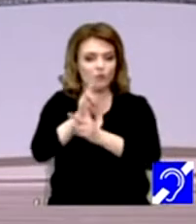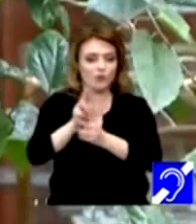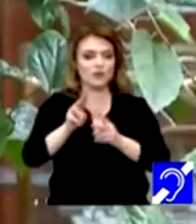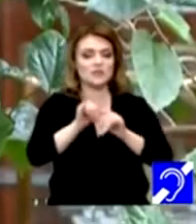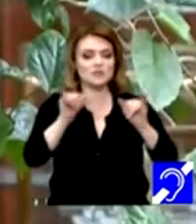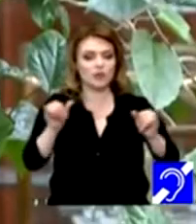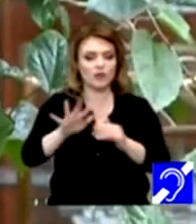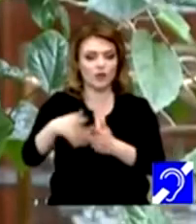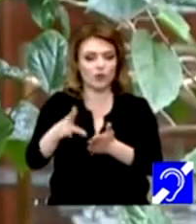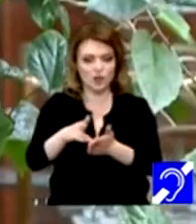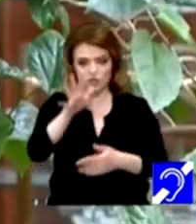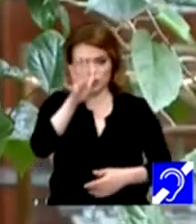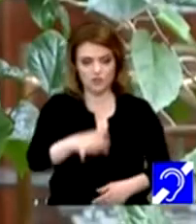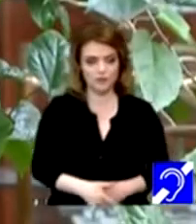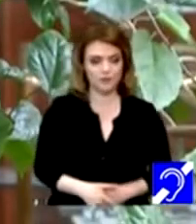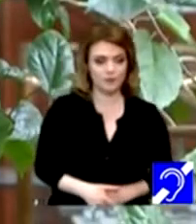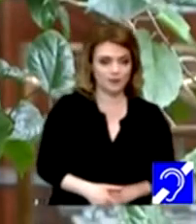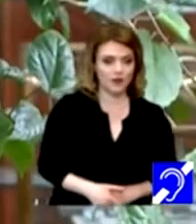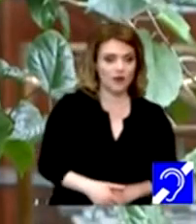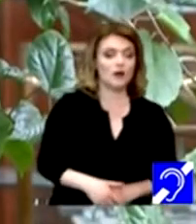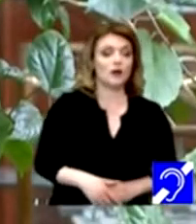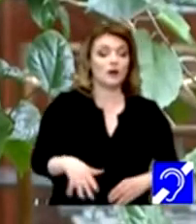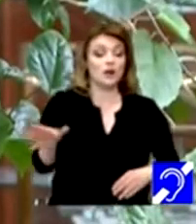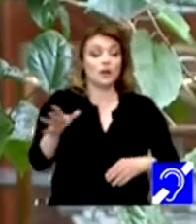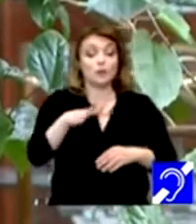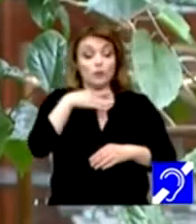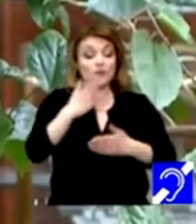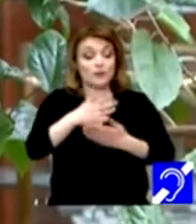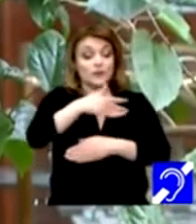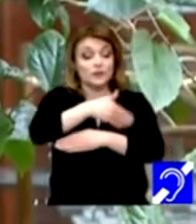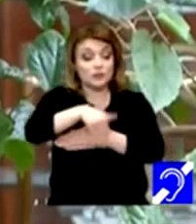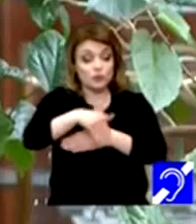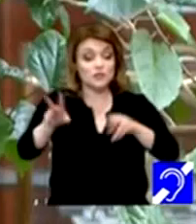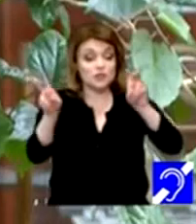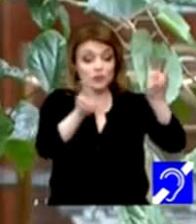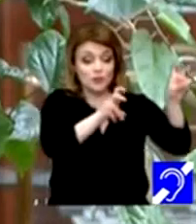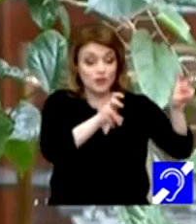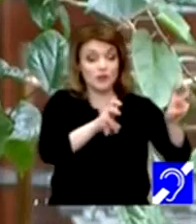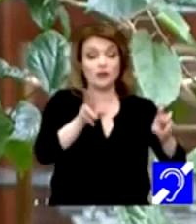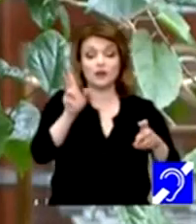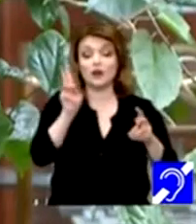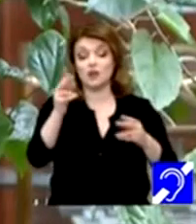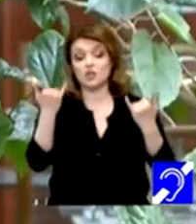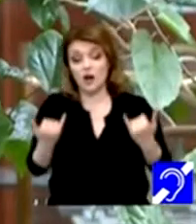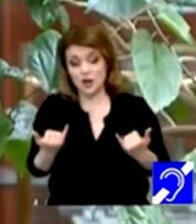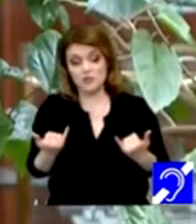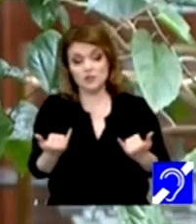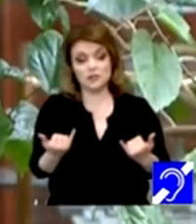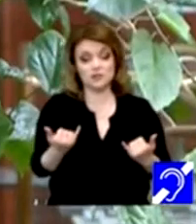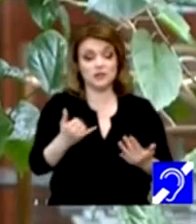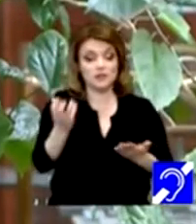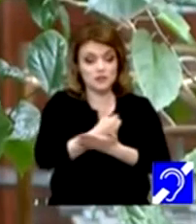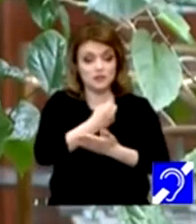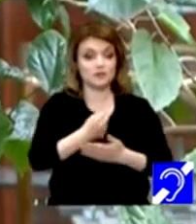orașului. Redenumirea a peste 700 de străzi din municipiul Chișinău, unde și astăzi